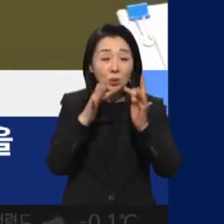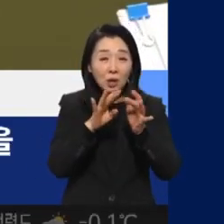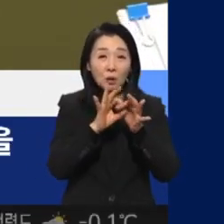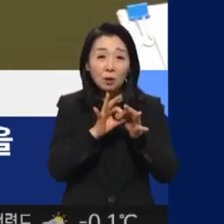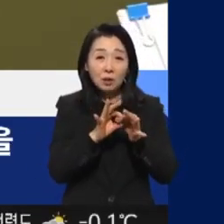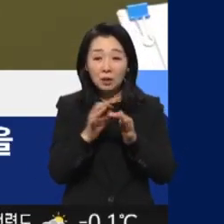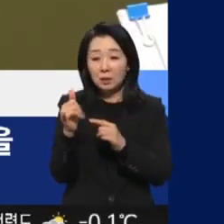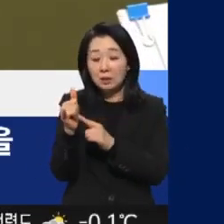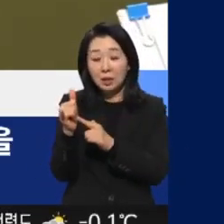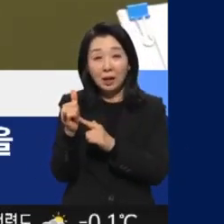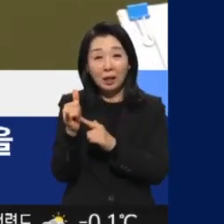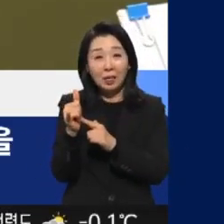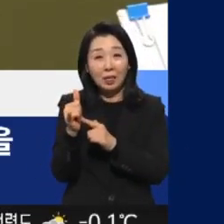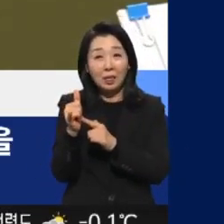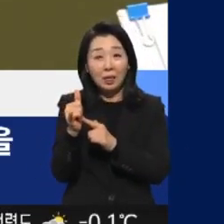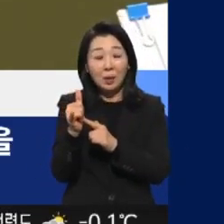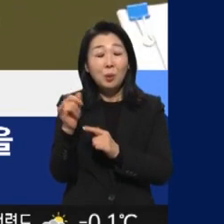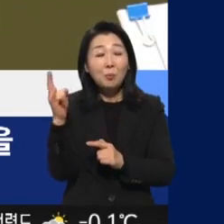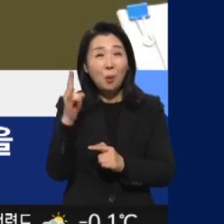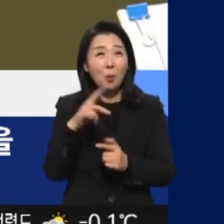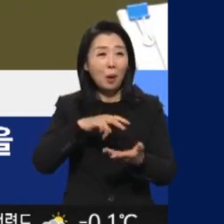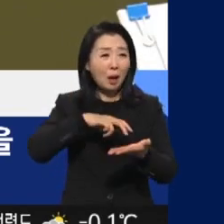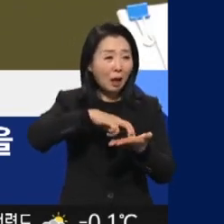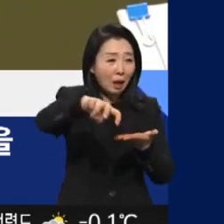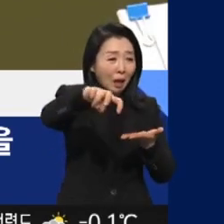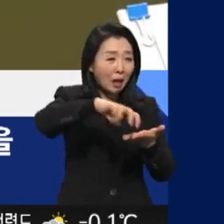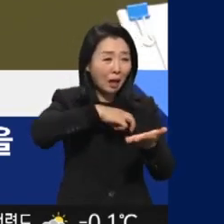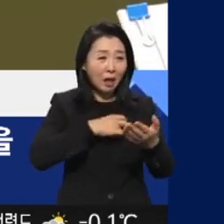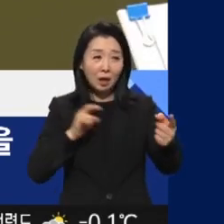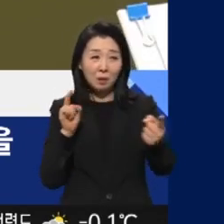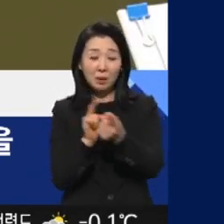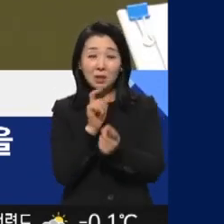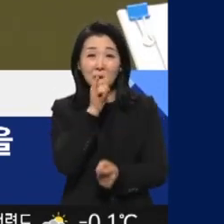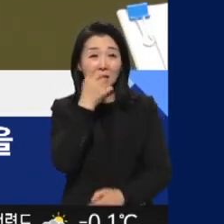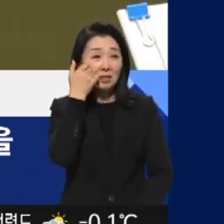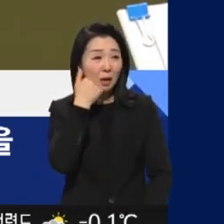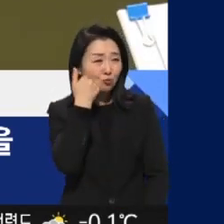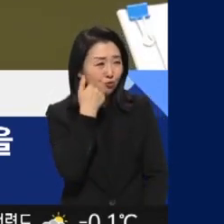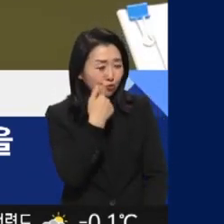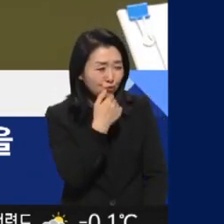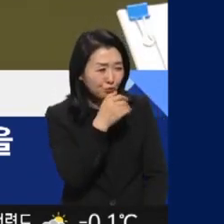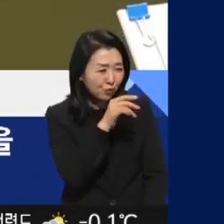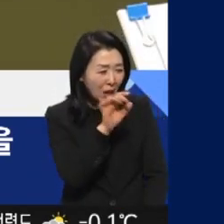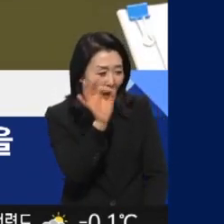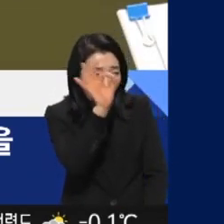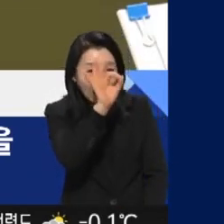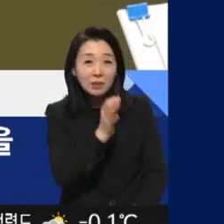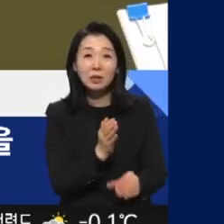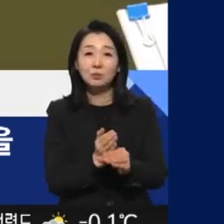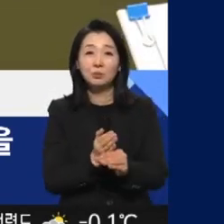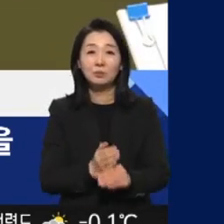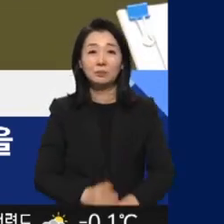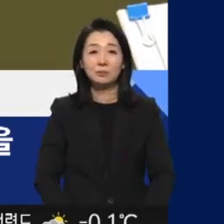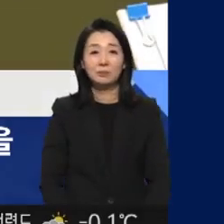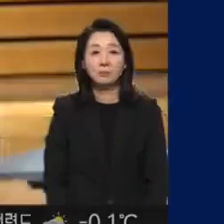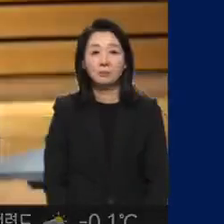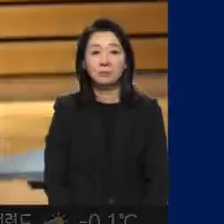이 사람과 서로 뭔가 만남이 추정되는 사람들을 모두 찾아내야 되는 게 아닌가 그런 생각이